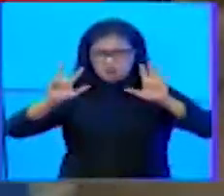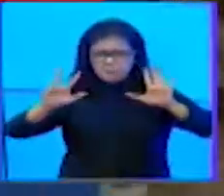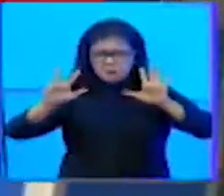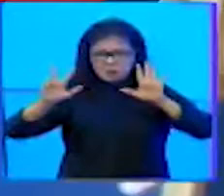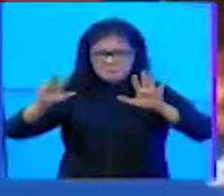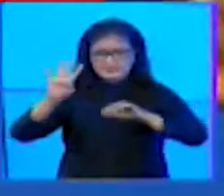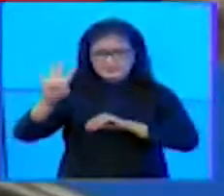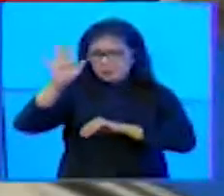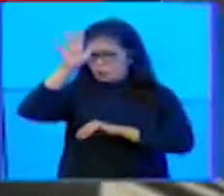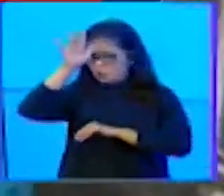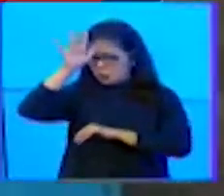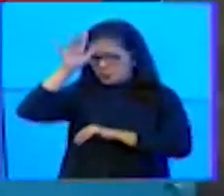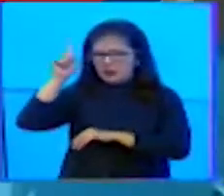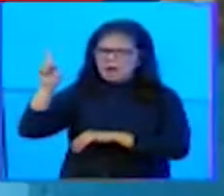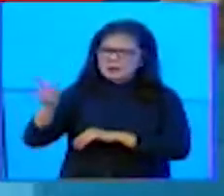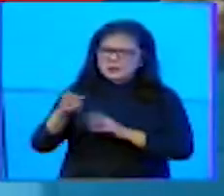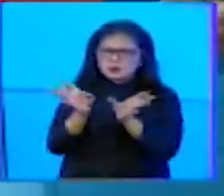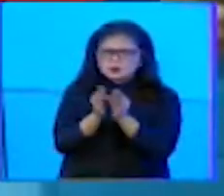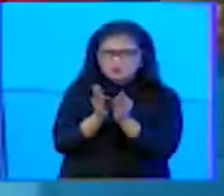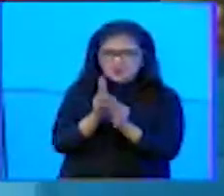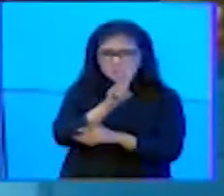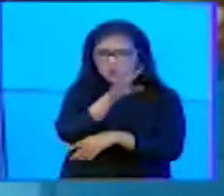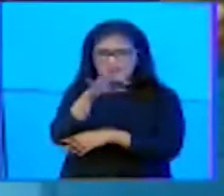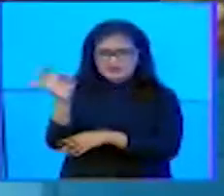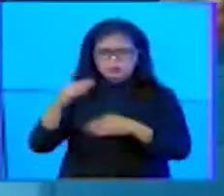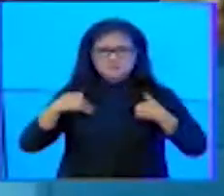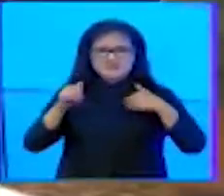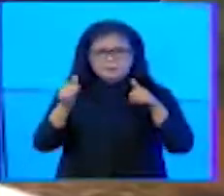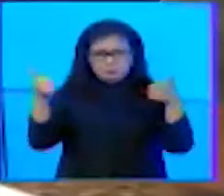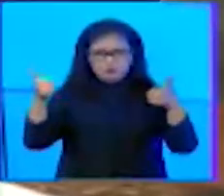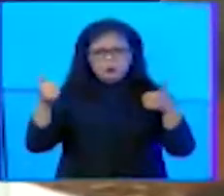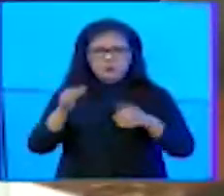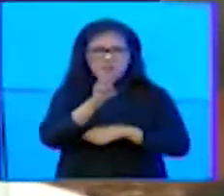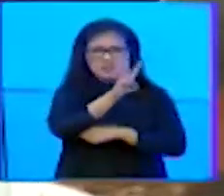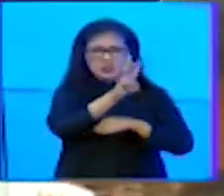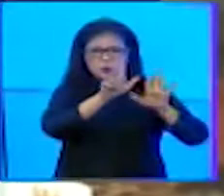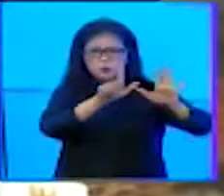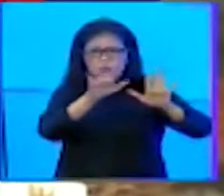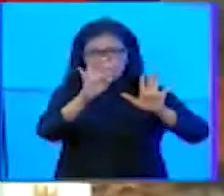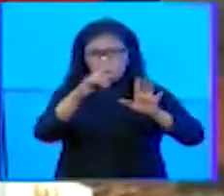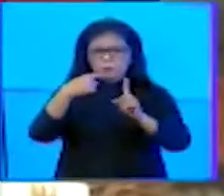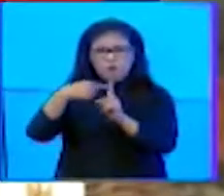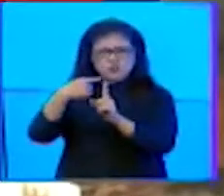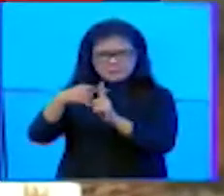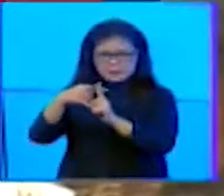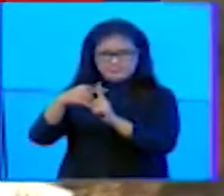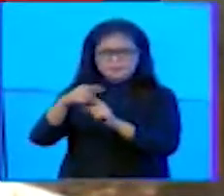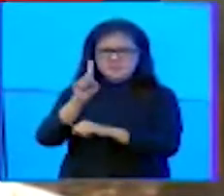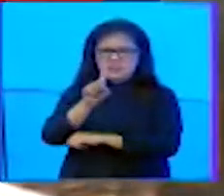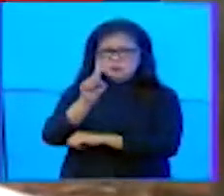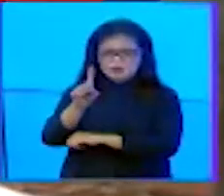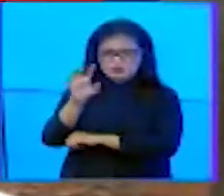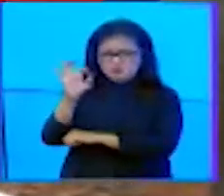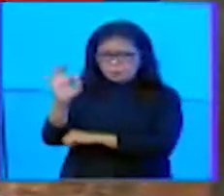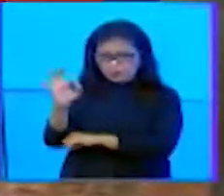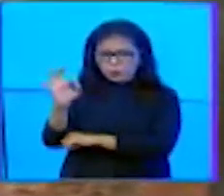Dari jumlah tersebut, 2.404 dinyatakan sembuh, 370 masih berstatus positif aktif, dan 110 orang meninggal dunia.